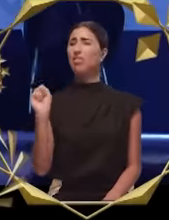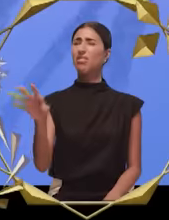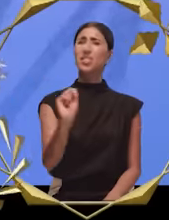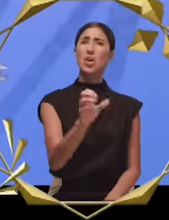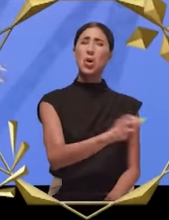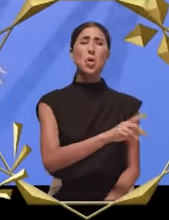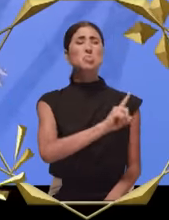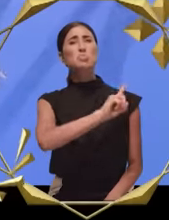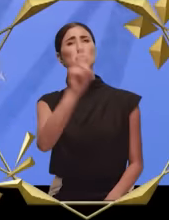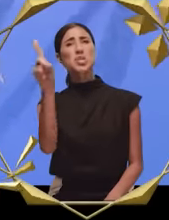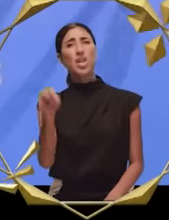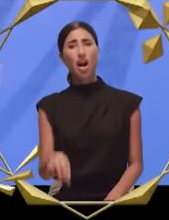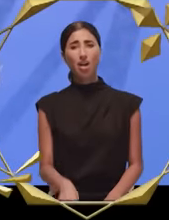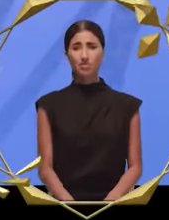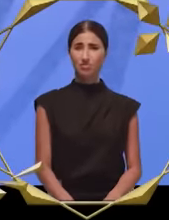هيهات